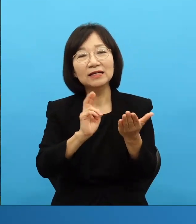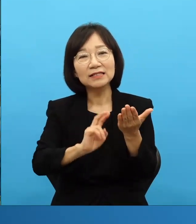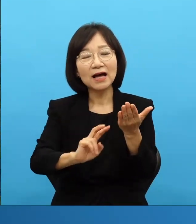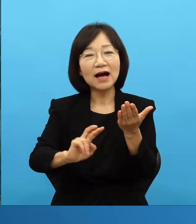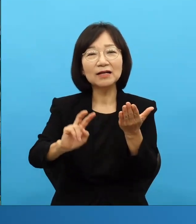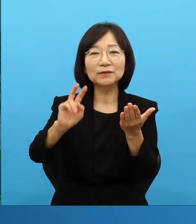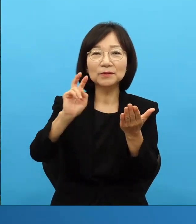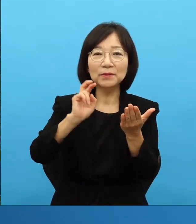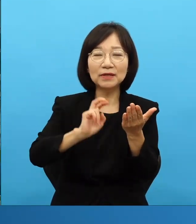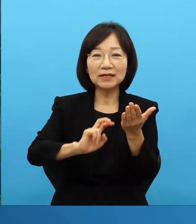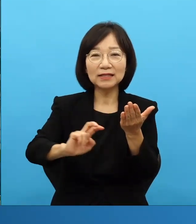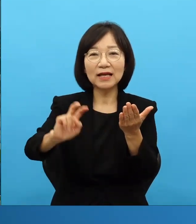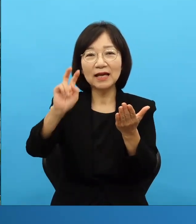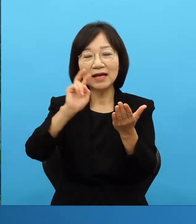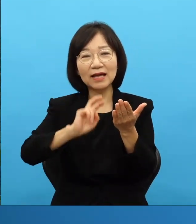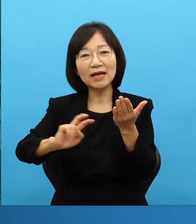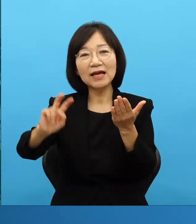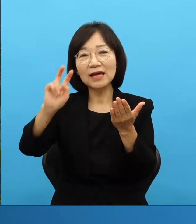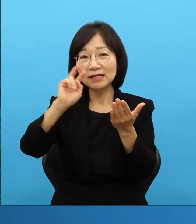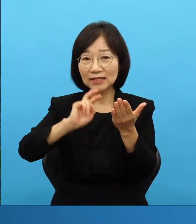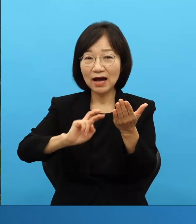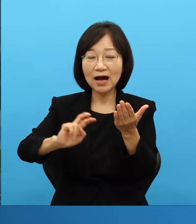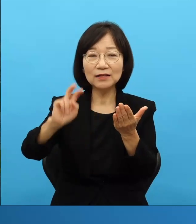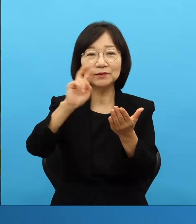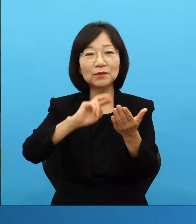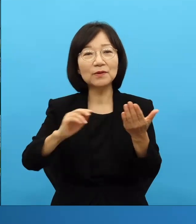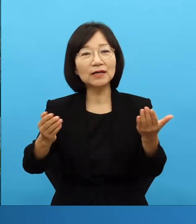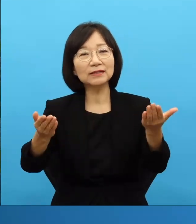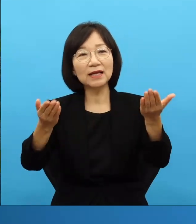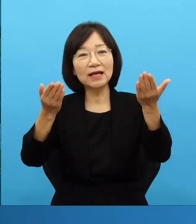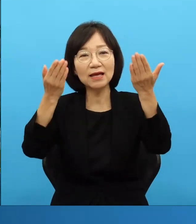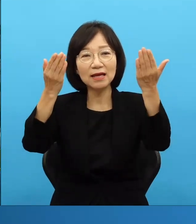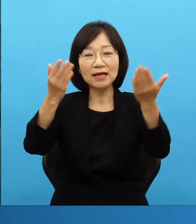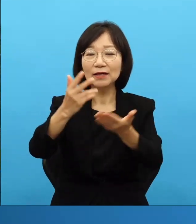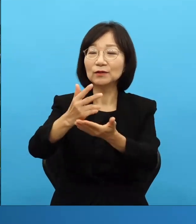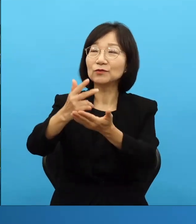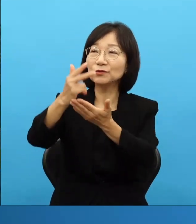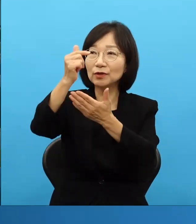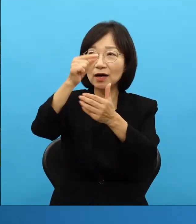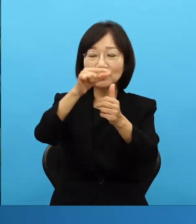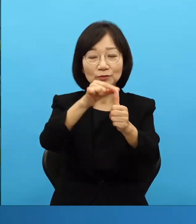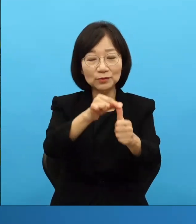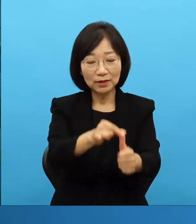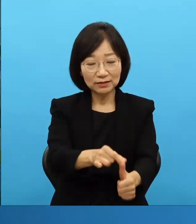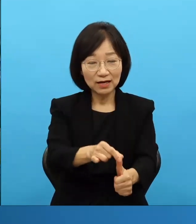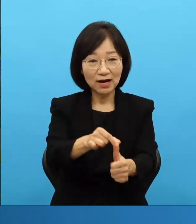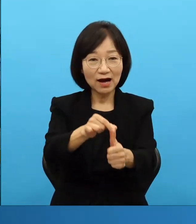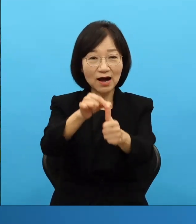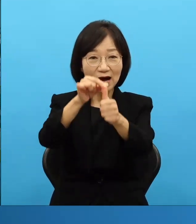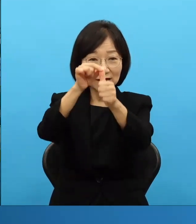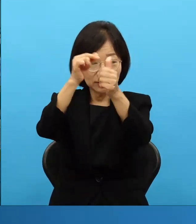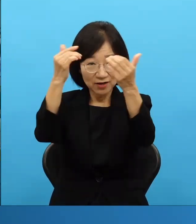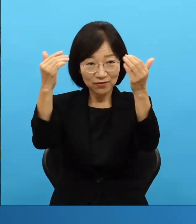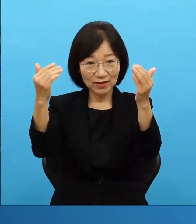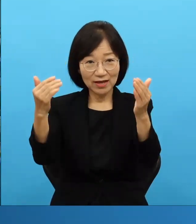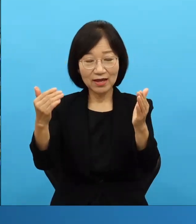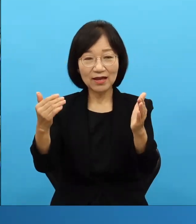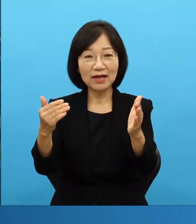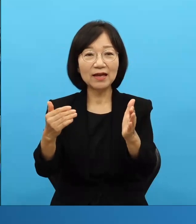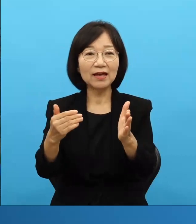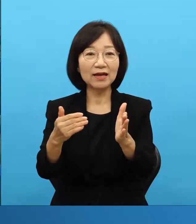Let us give our confession of faith. 전능하사 천지를 만드신 하나님 아버지를 내가 믿사오며 그 외아들 우리